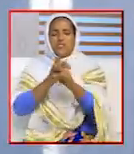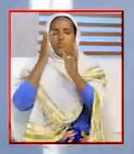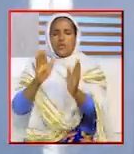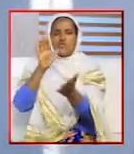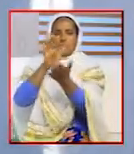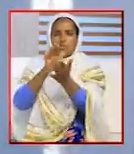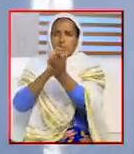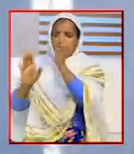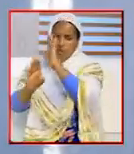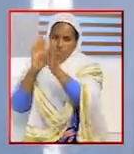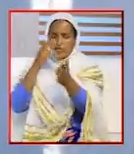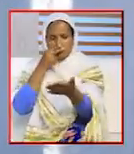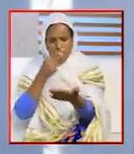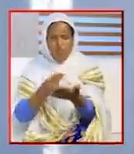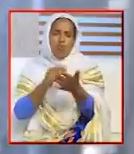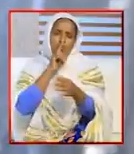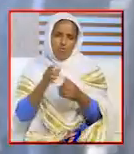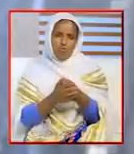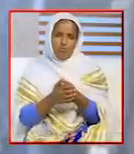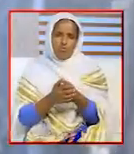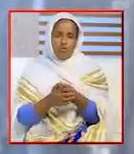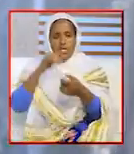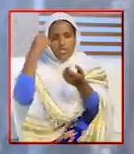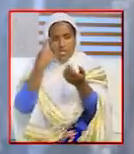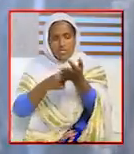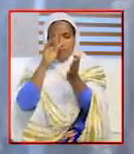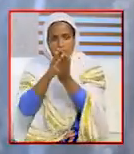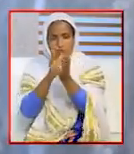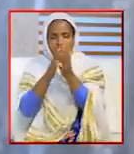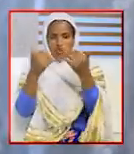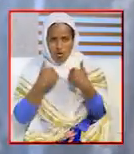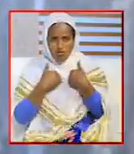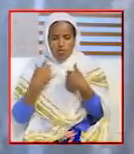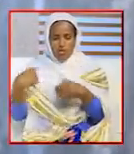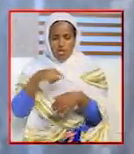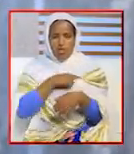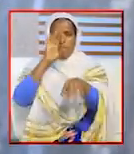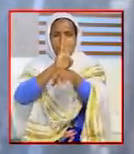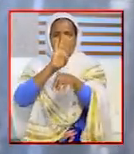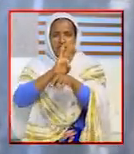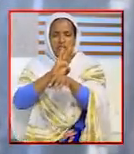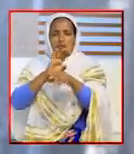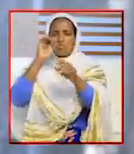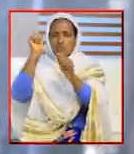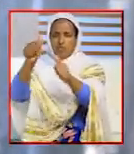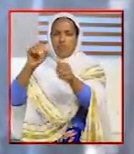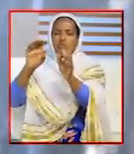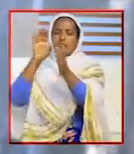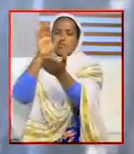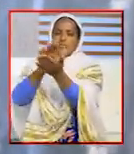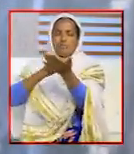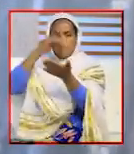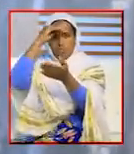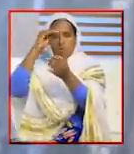ትምህርት ቤቶች መከፈታቸው እንዳንድ በጎ ነገር ነው። እነዚህ ትምህርት ቤቶች አሉ የምንላቸው የኛ ደግሞ በቤተክርስቲያን አጥቢያ የተመሰረቱት ትምህርት